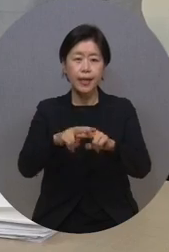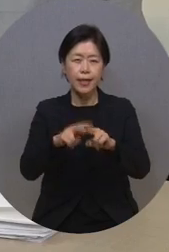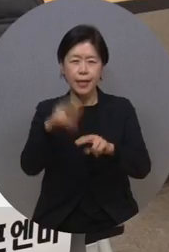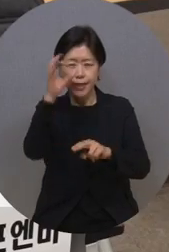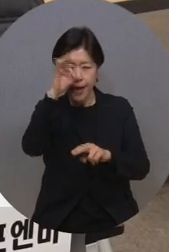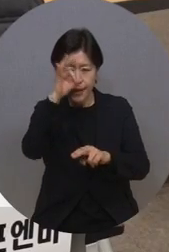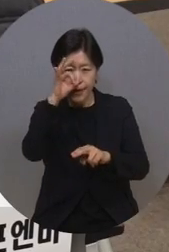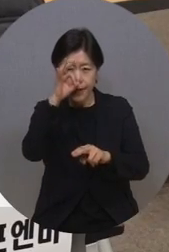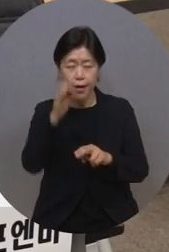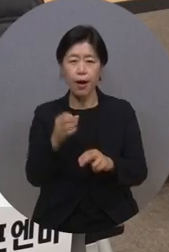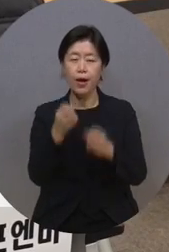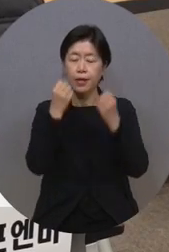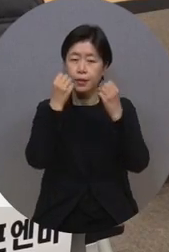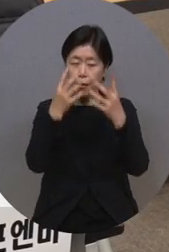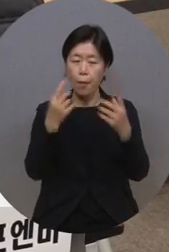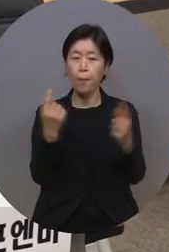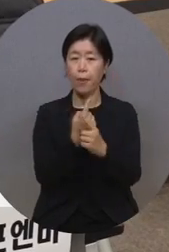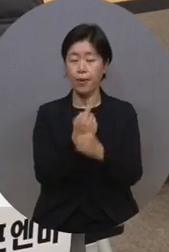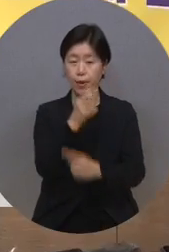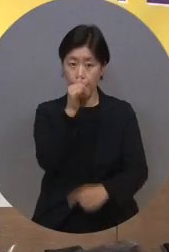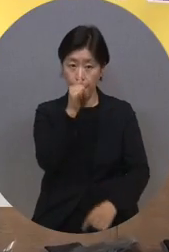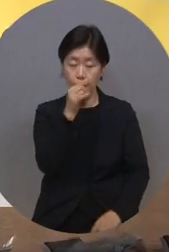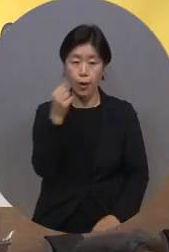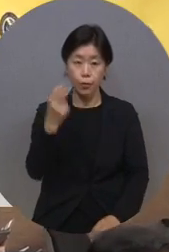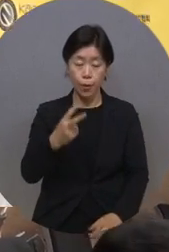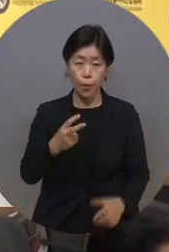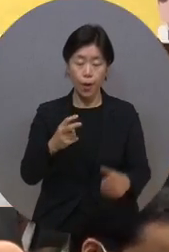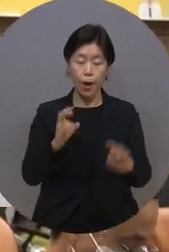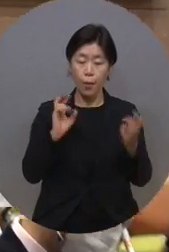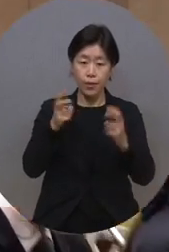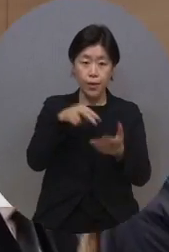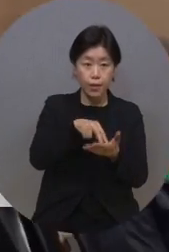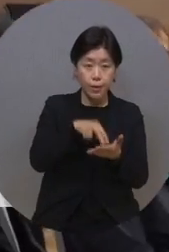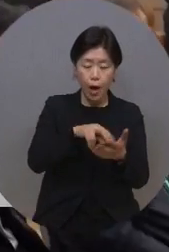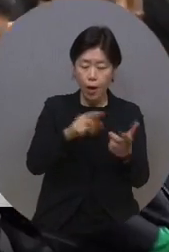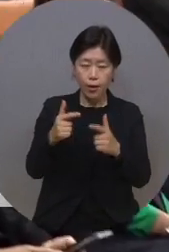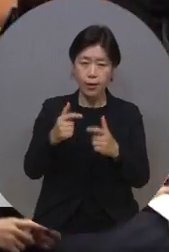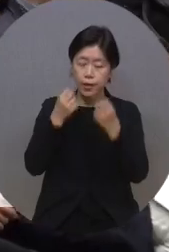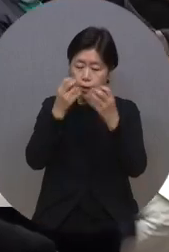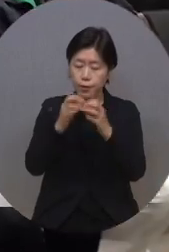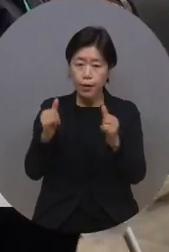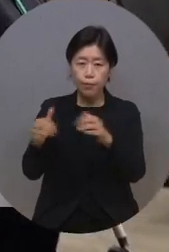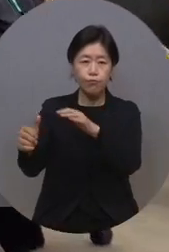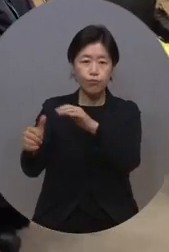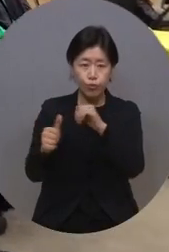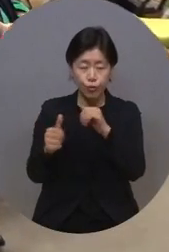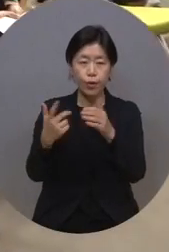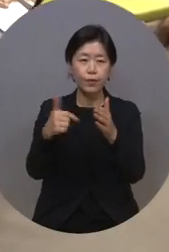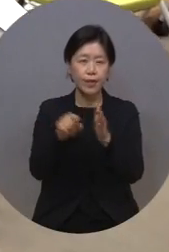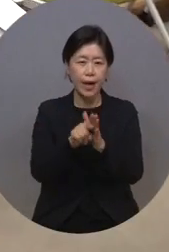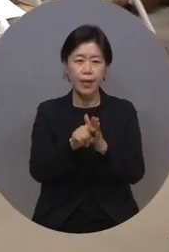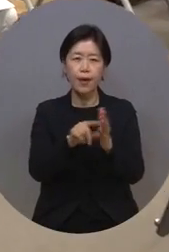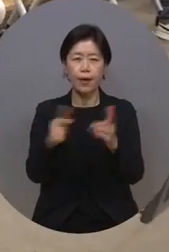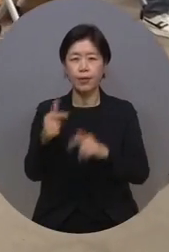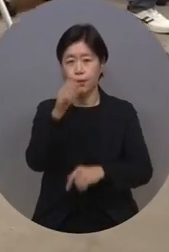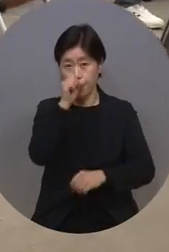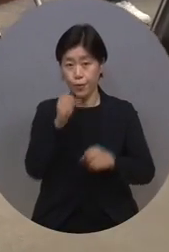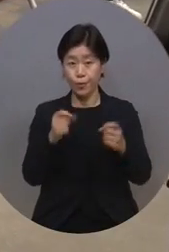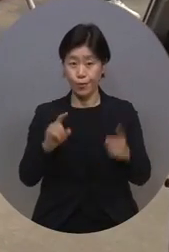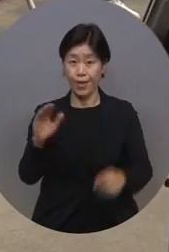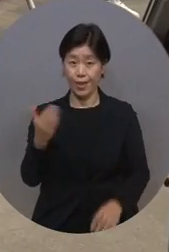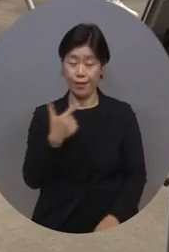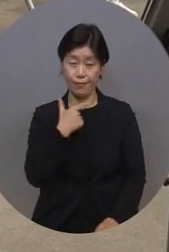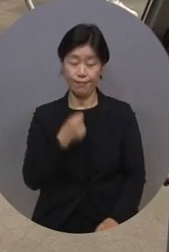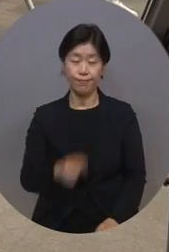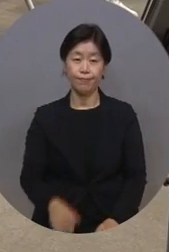변화시키는 계기를 만들고 기업의 구인난 해소와 신중년 구직자의 취업 기회가 확대되기를 바란다고 밝혔습니다.